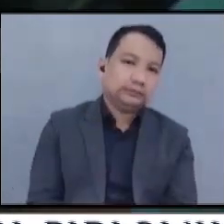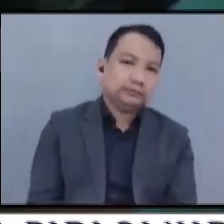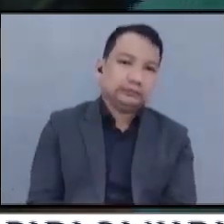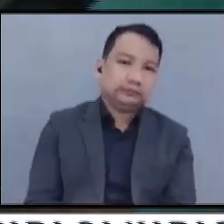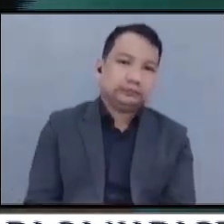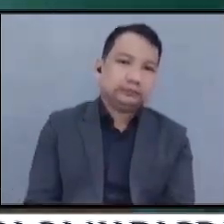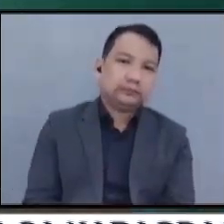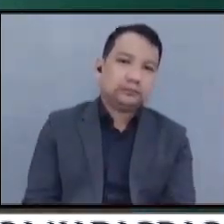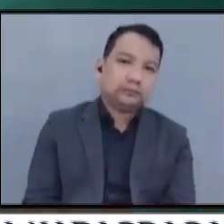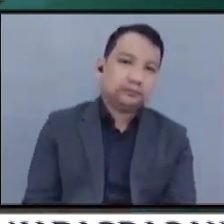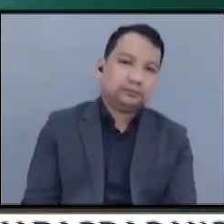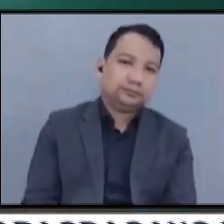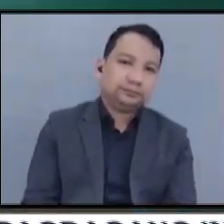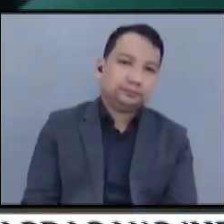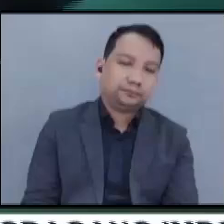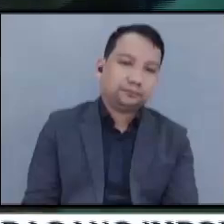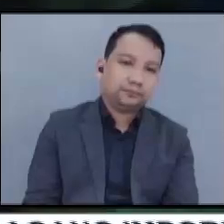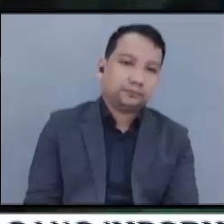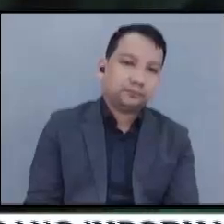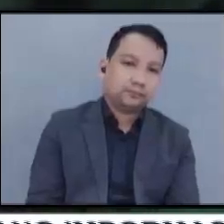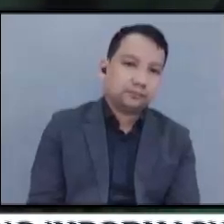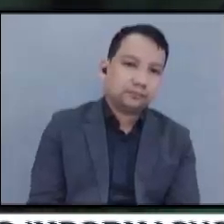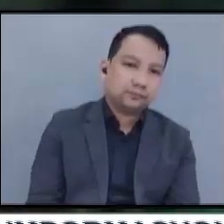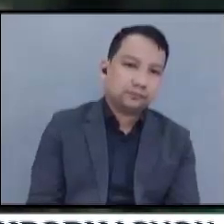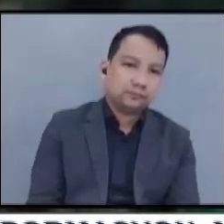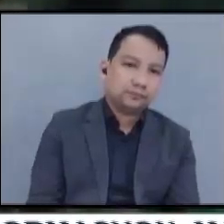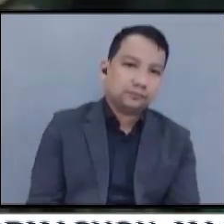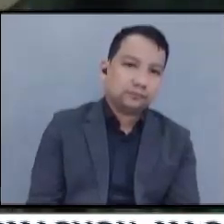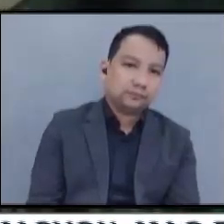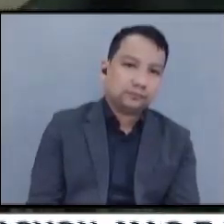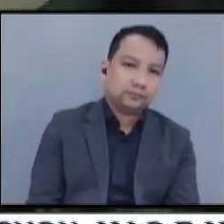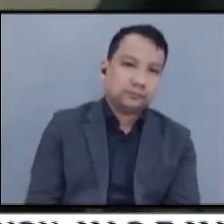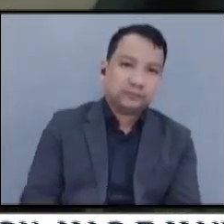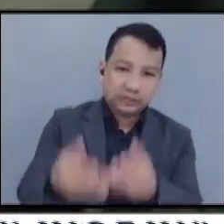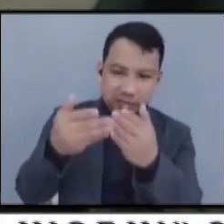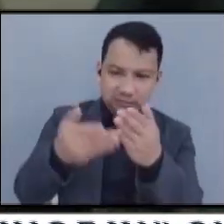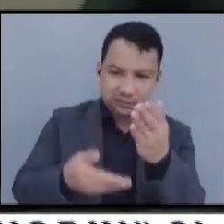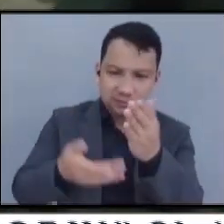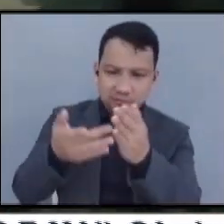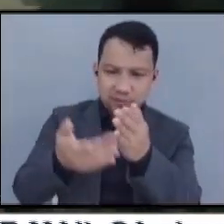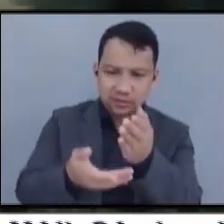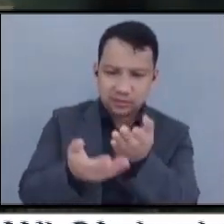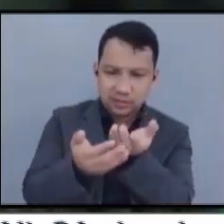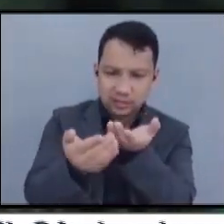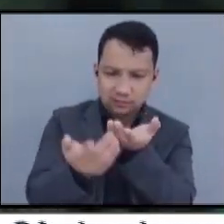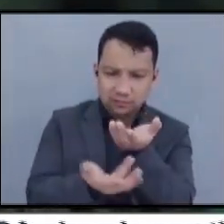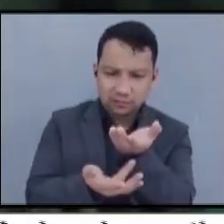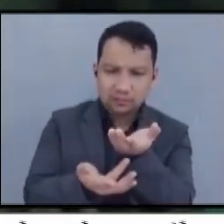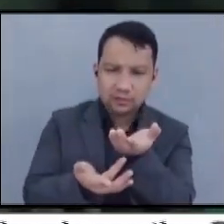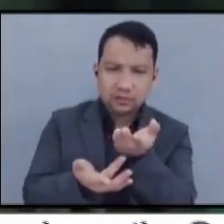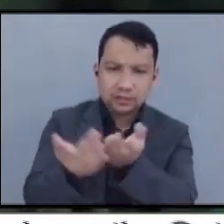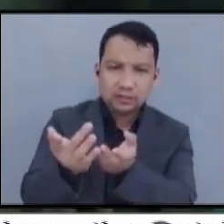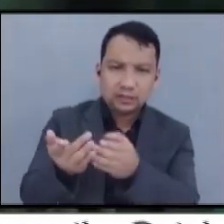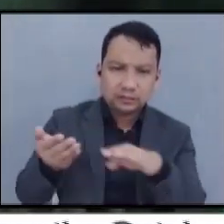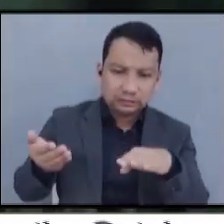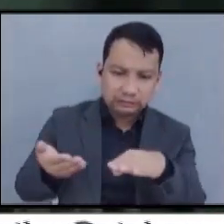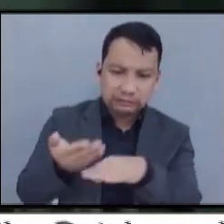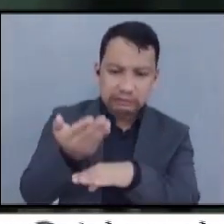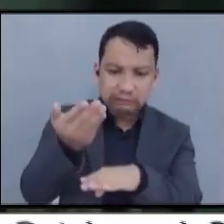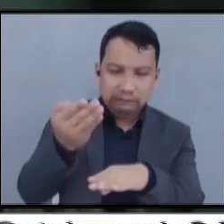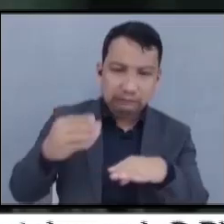tapos yung kill niya yung ilalim po na matulis na nung pagbangga po na ano pa ako out of